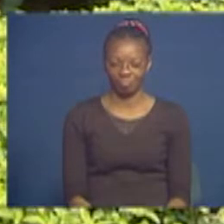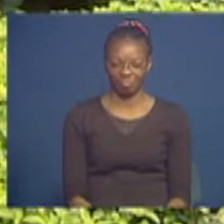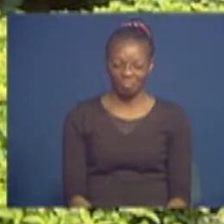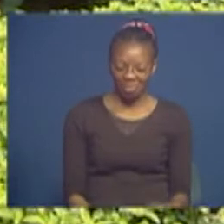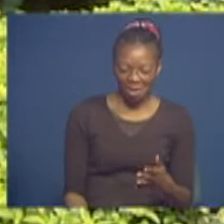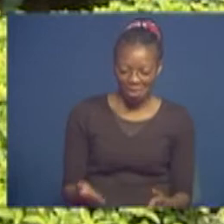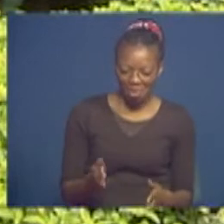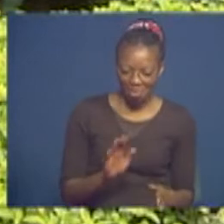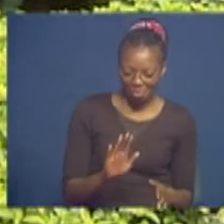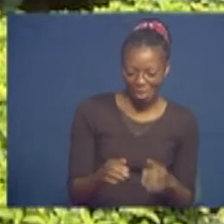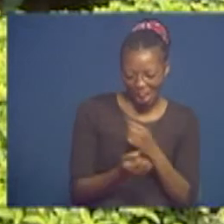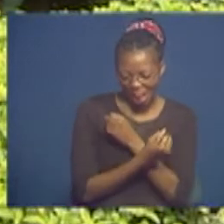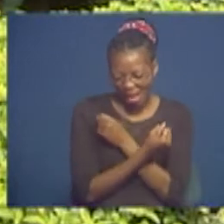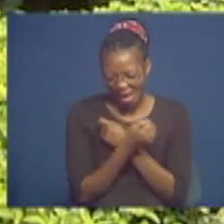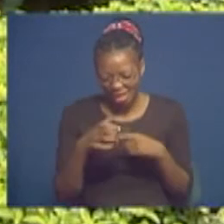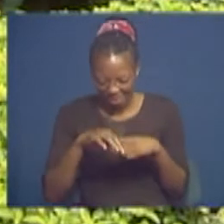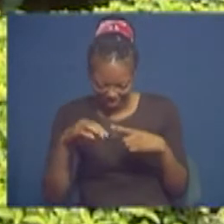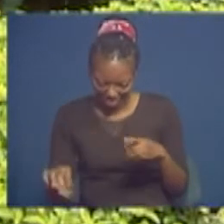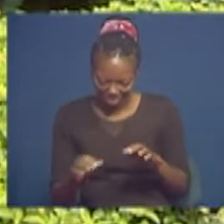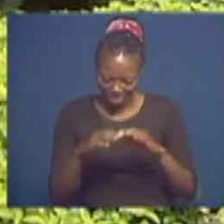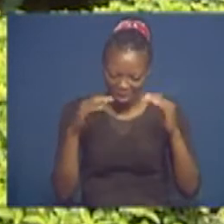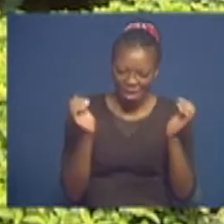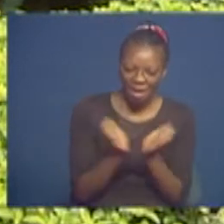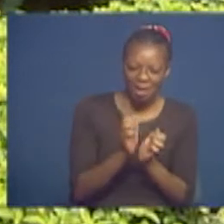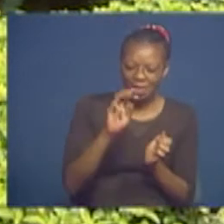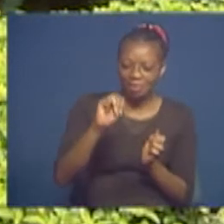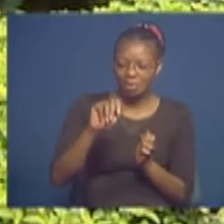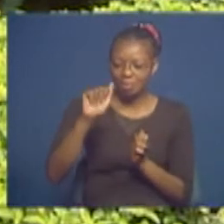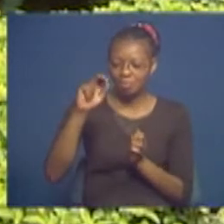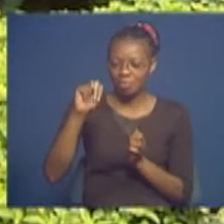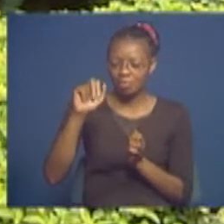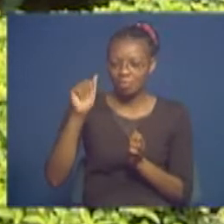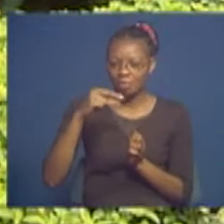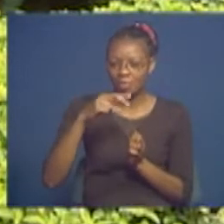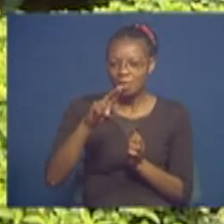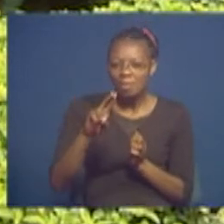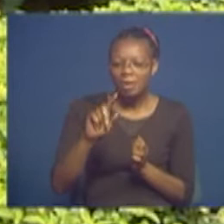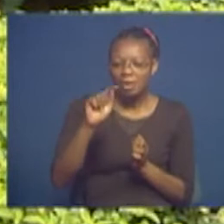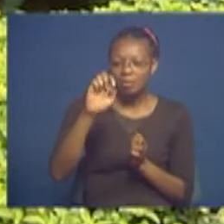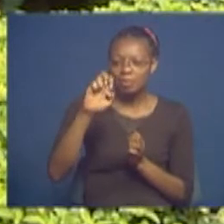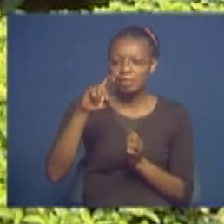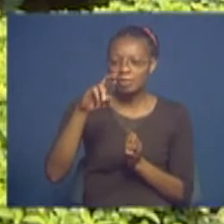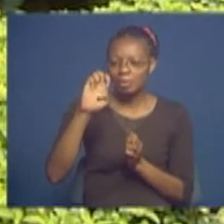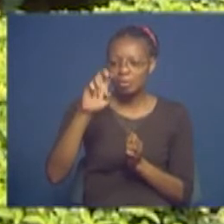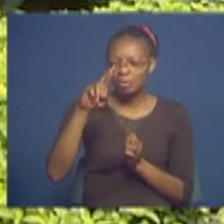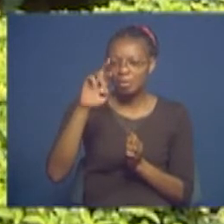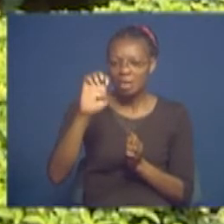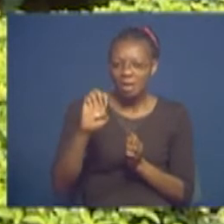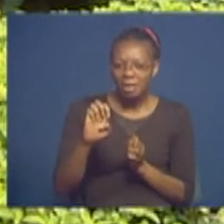Iwapo unapenda sukuma wiki, kabeji, managu, terere, mrenda,